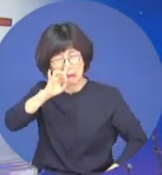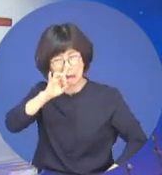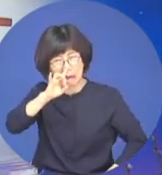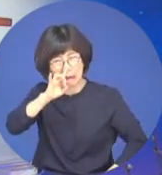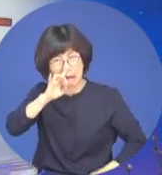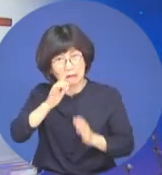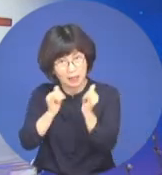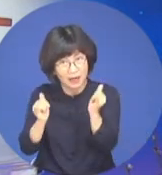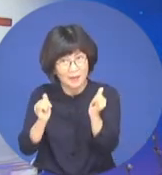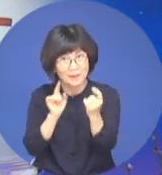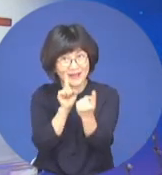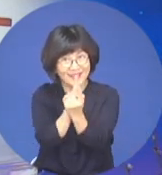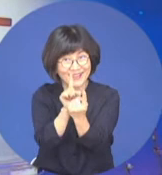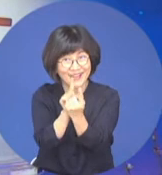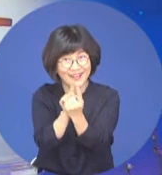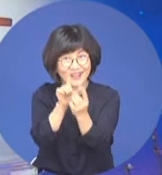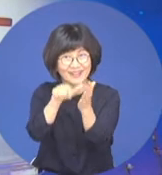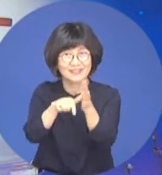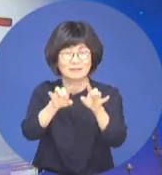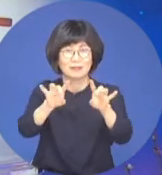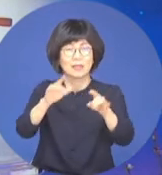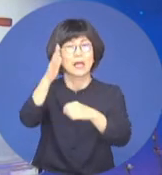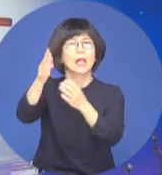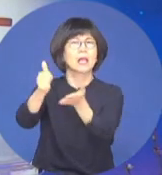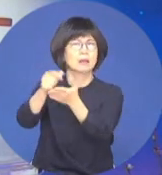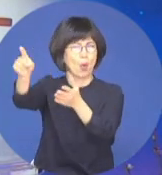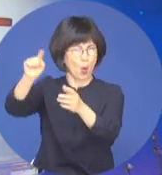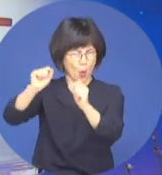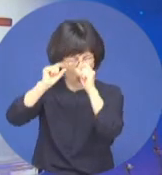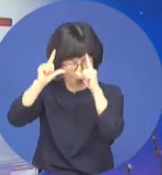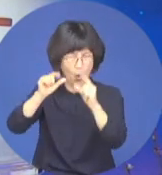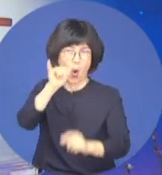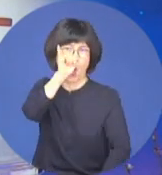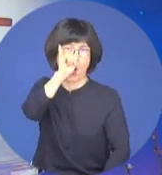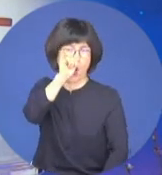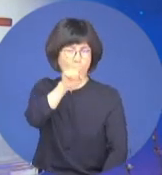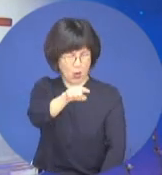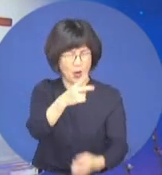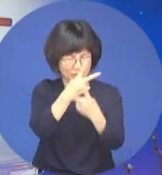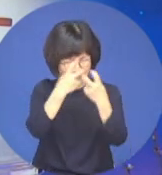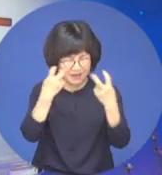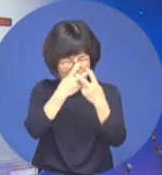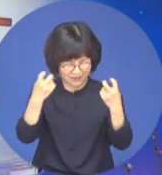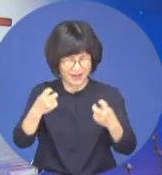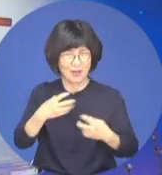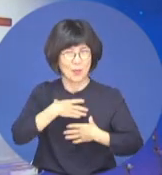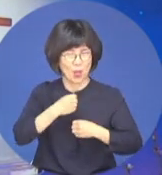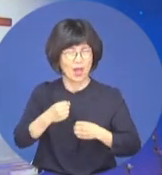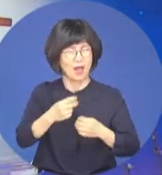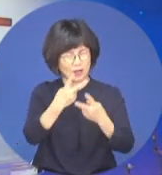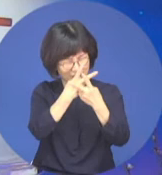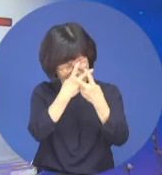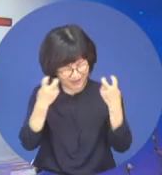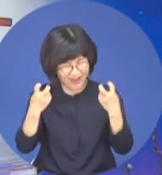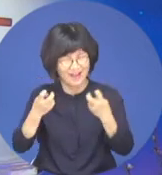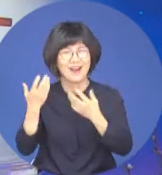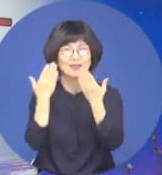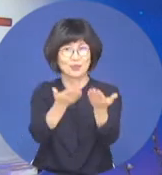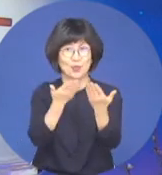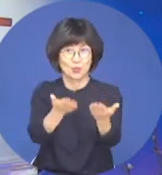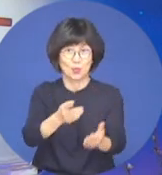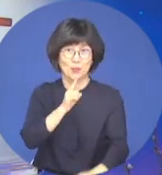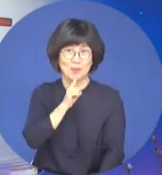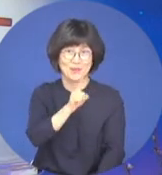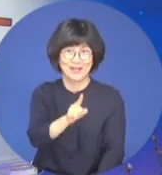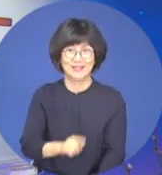그렇게 얘기했답니다. 하나님이 깨어 계시니까 밤에는 잠을 자시라고, 주무시라고 그렇게 이야기했다는